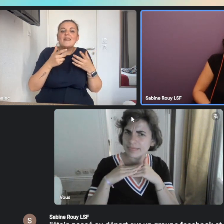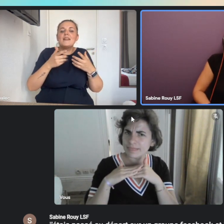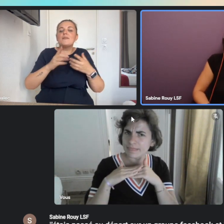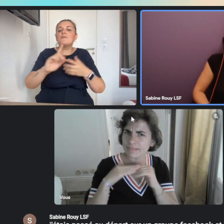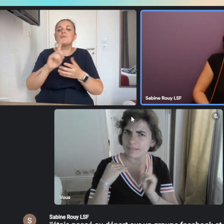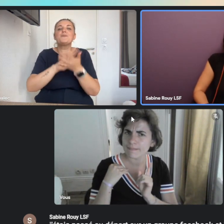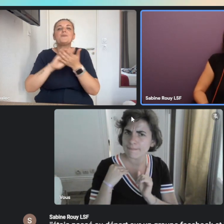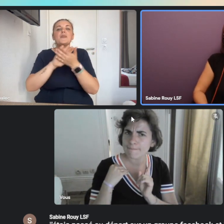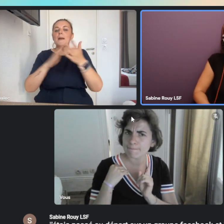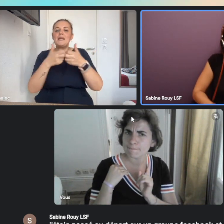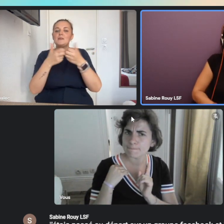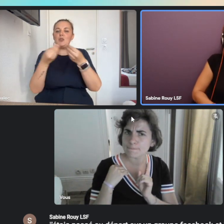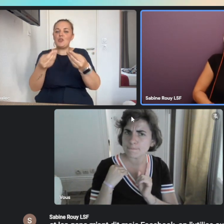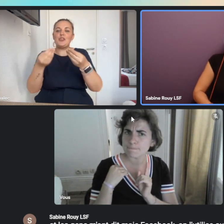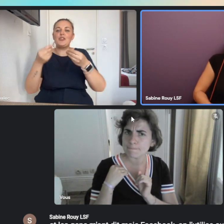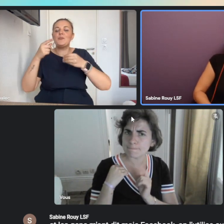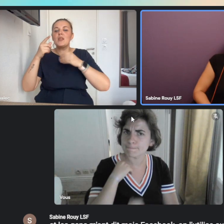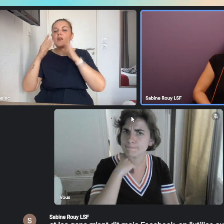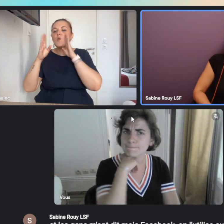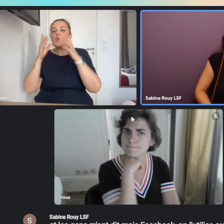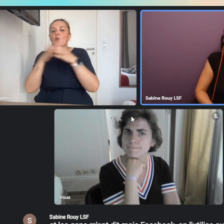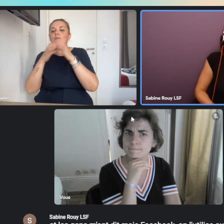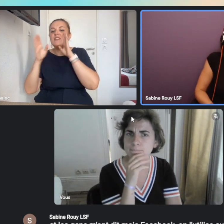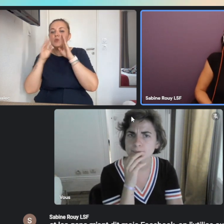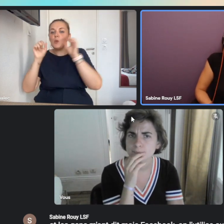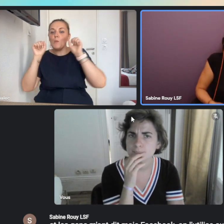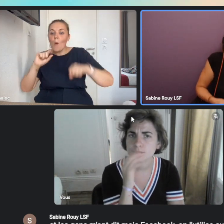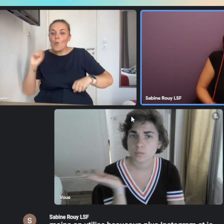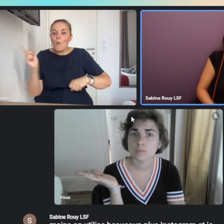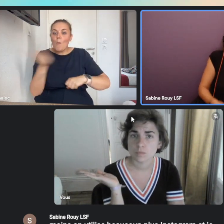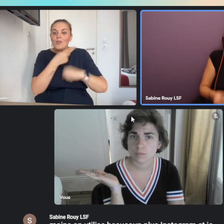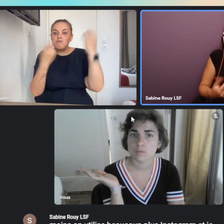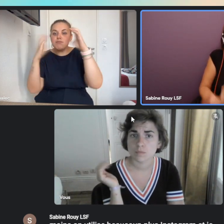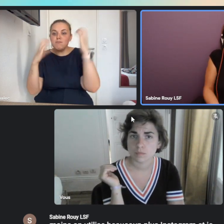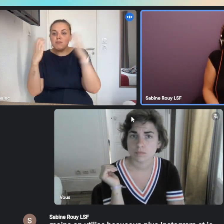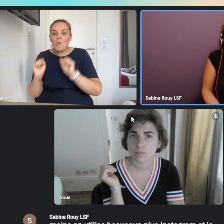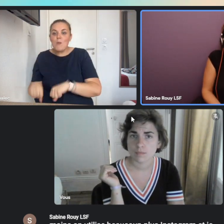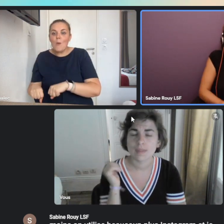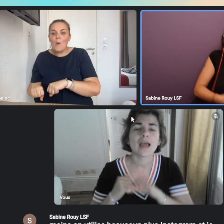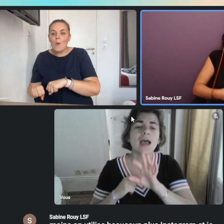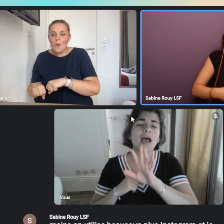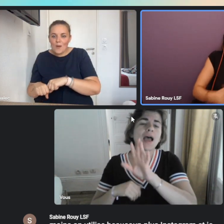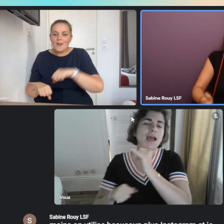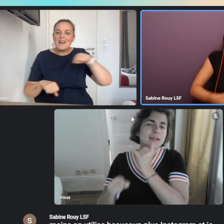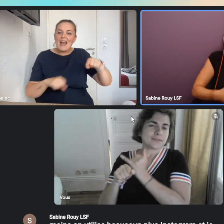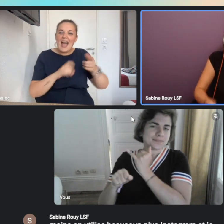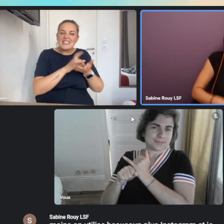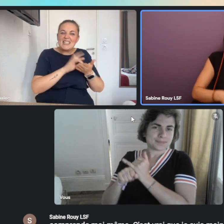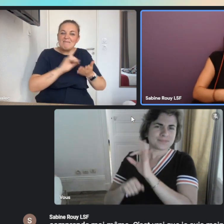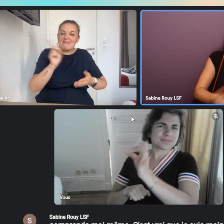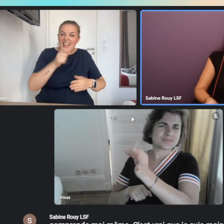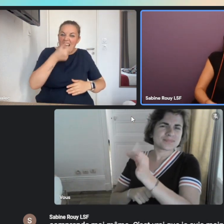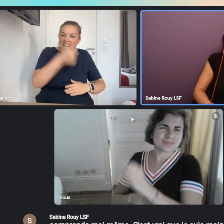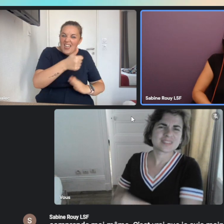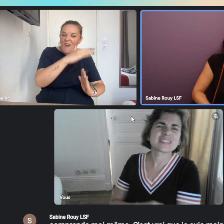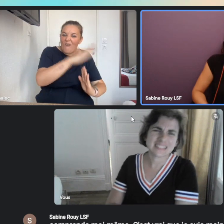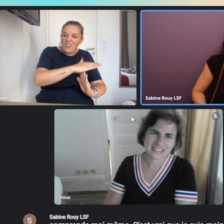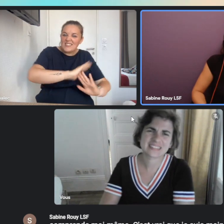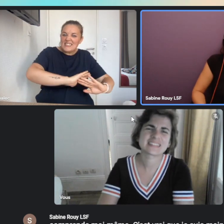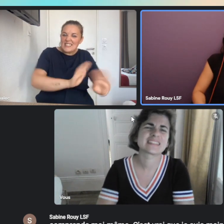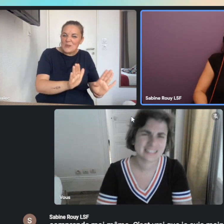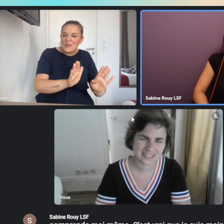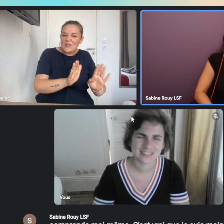on peut pas anonymer. Il y a pas de limite, c'est ça? Non, par exemple, sur Facebook, on peut faire un groupe, où tout le monde met des commentaires. Sur